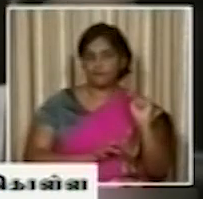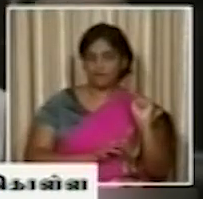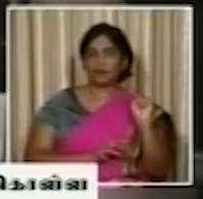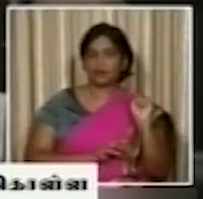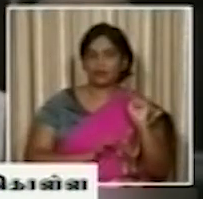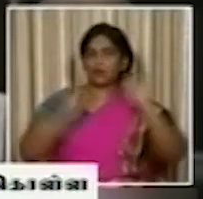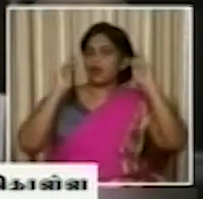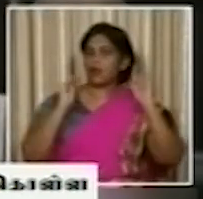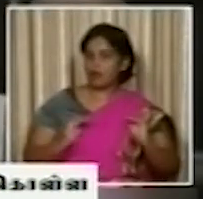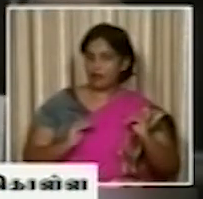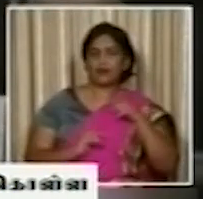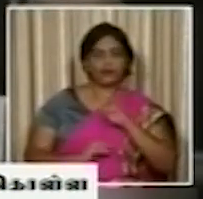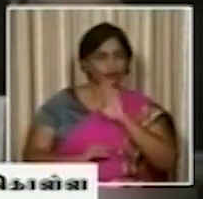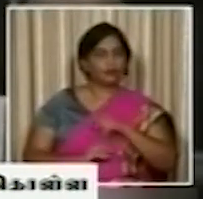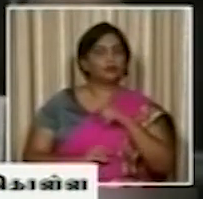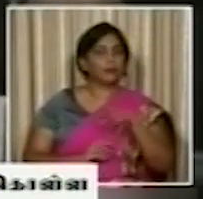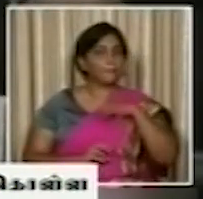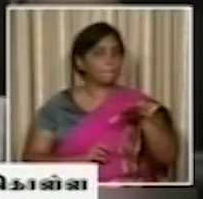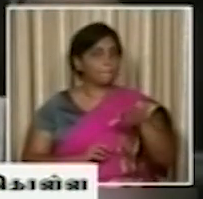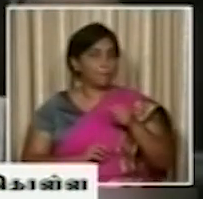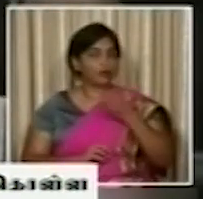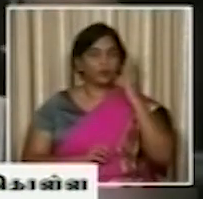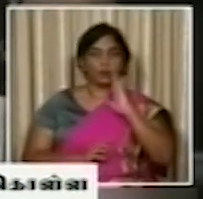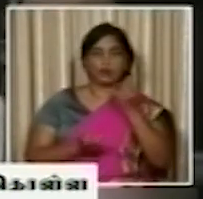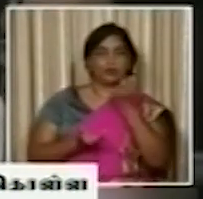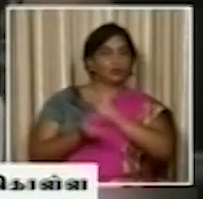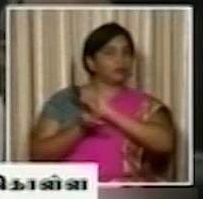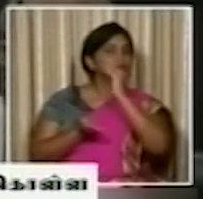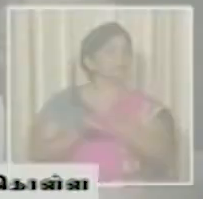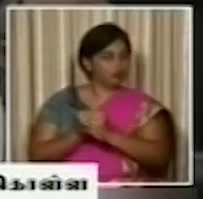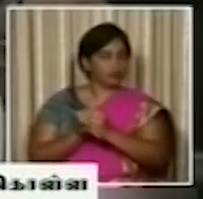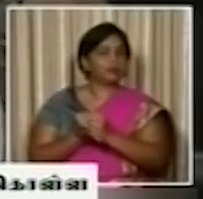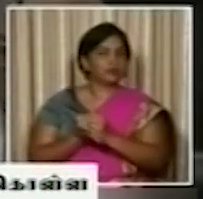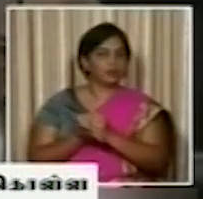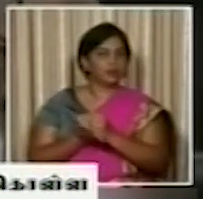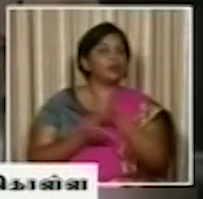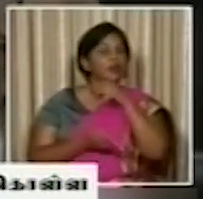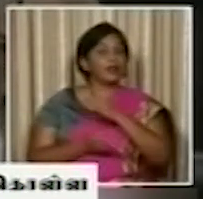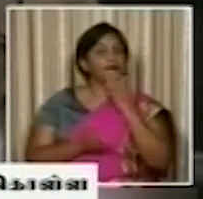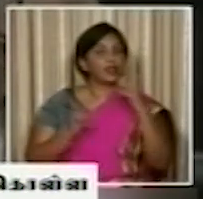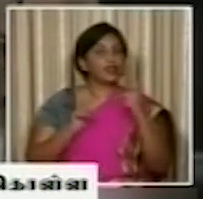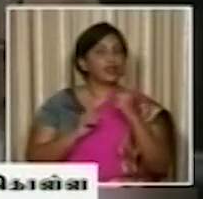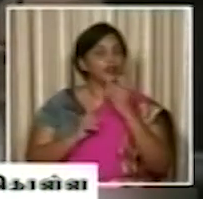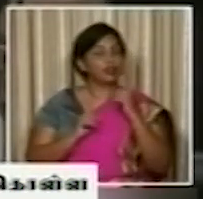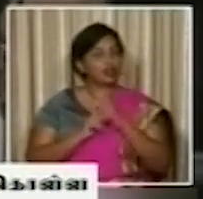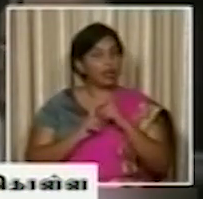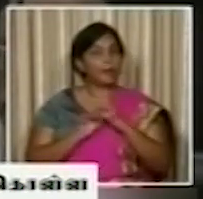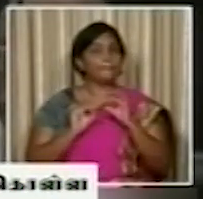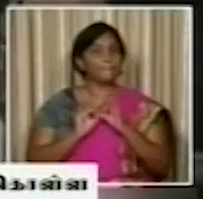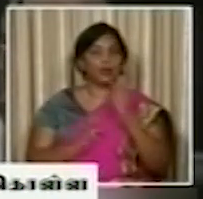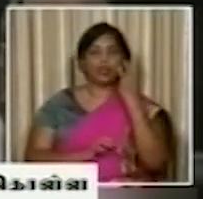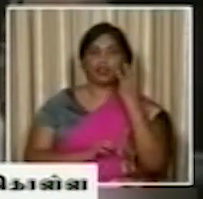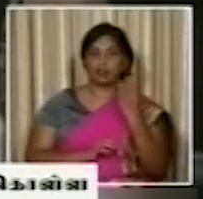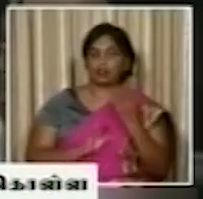தொகையையும் முடித்துள்ளோம். பணவீக்கம் குறைந்ததால் 30% இருந்த வட்டி வீதத்தை 2023 10% விட குறைத்து